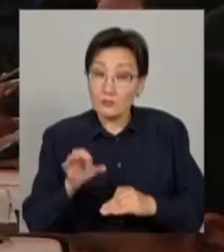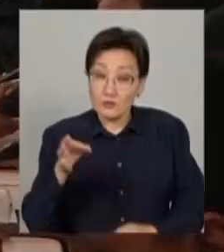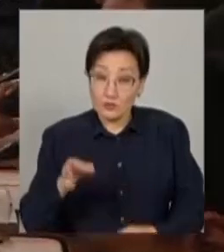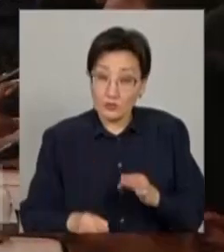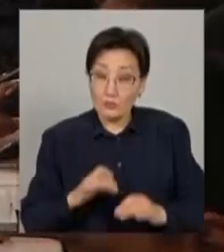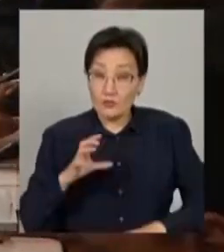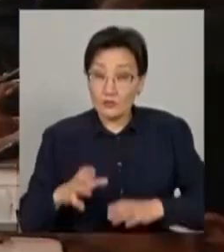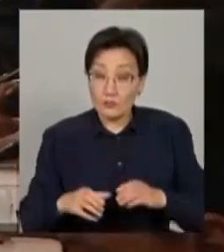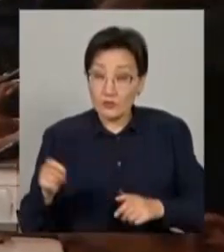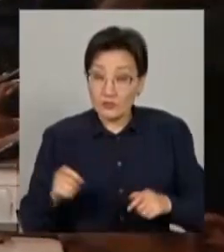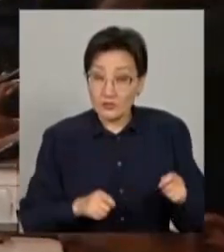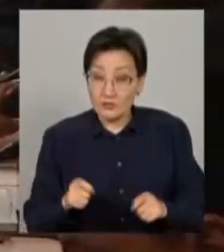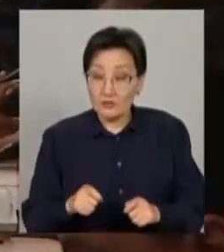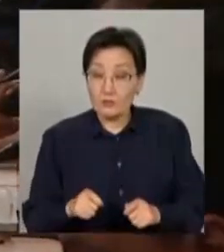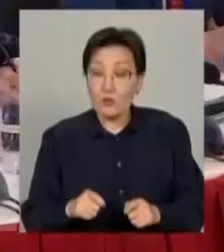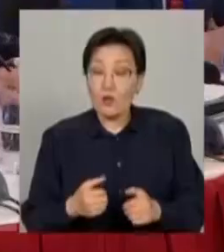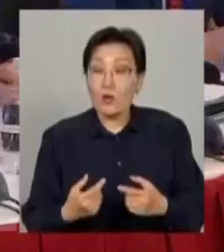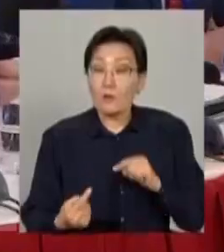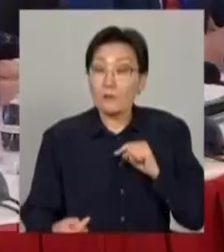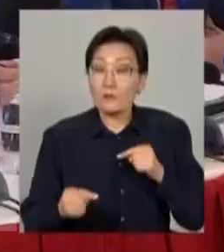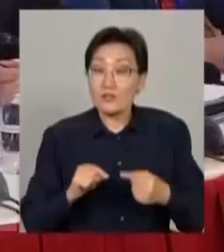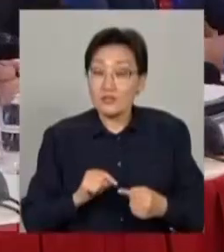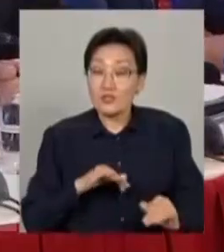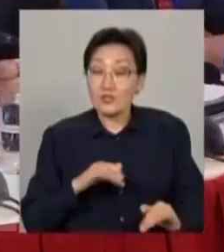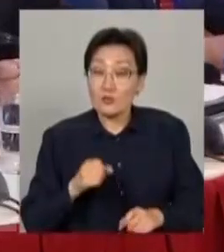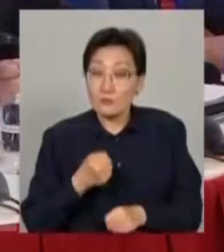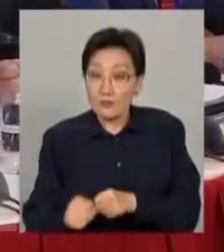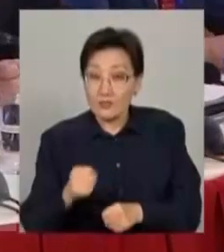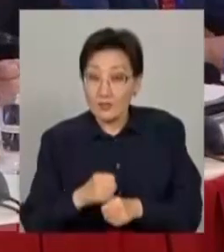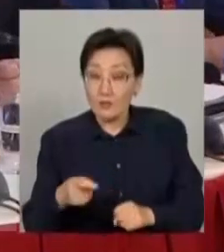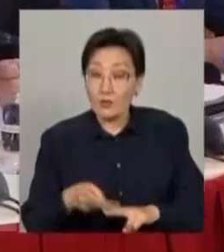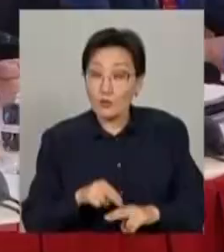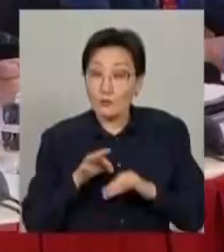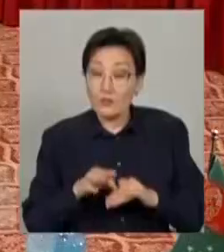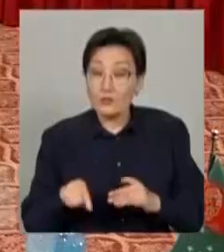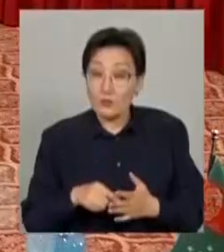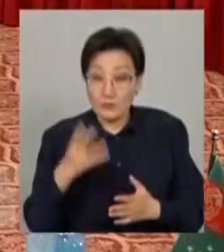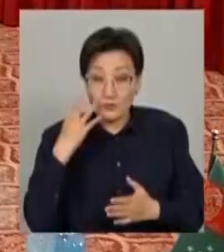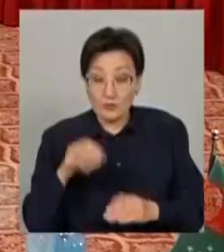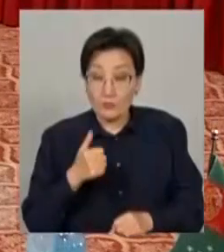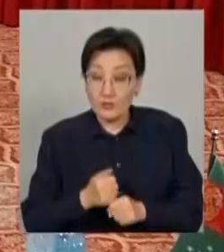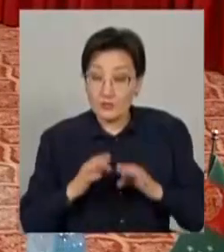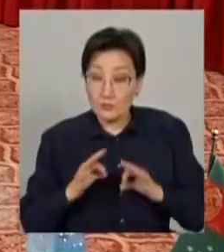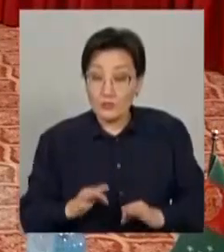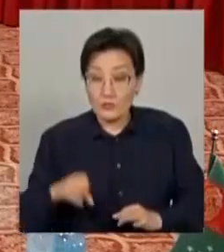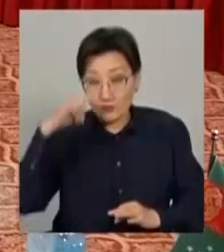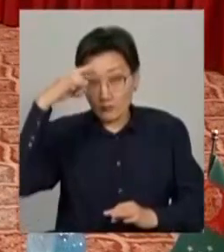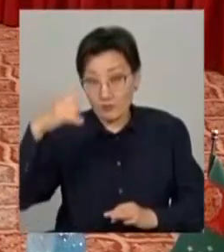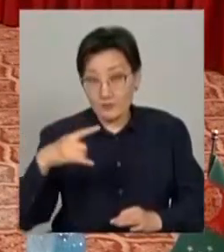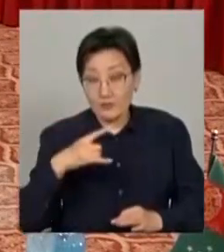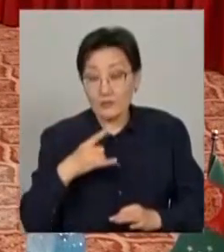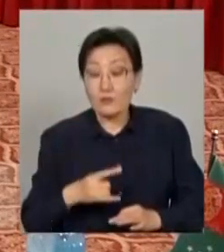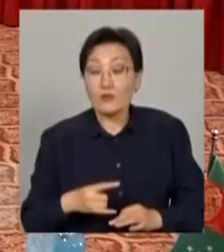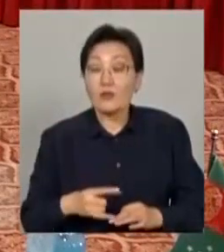на международном форуме по противодействию пыткам, который проходит в Алматы. В нем участвует генпрокурор страны, эксперты по